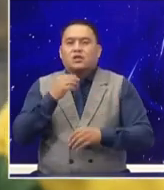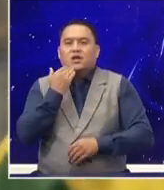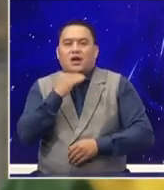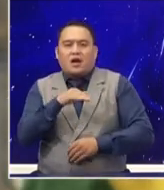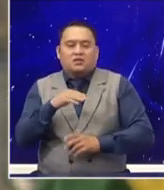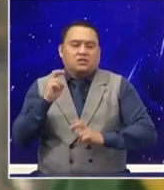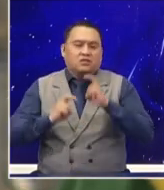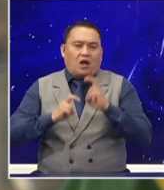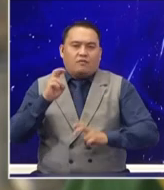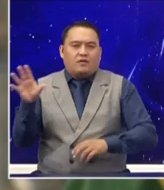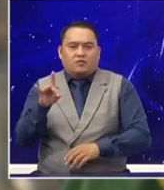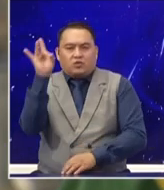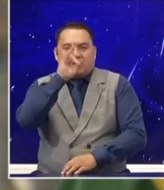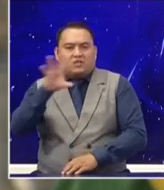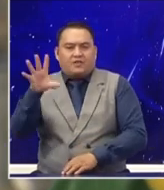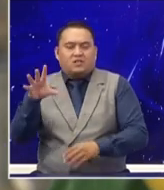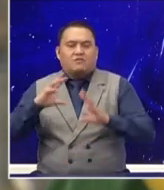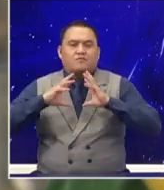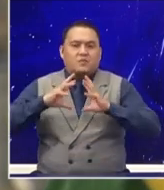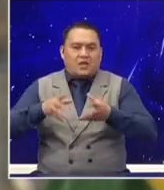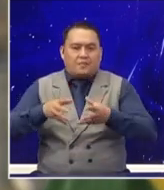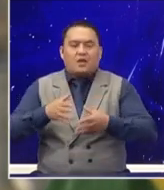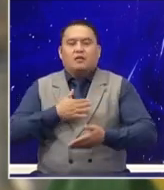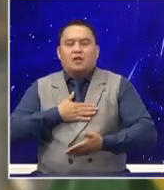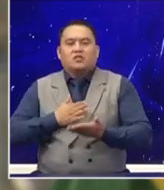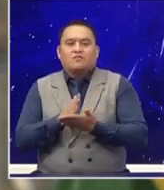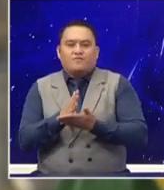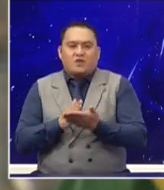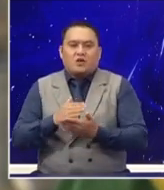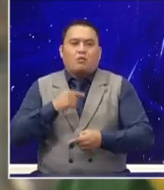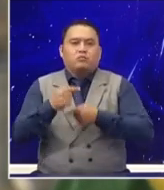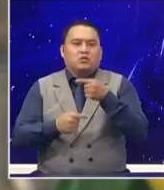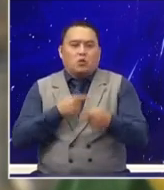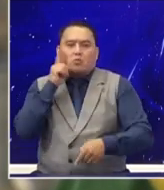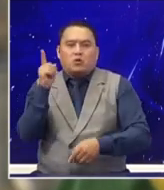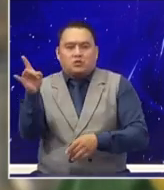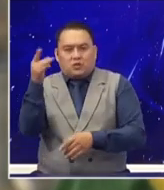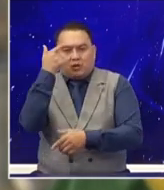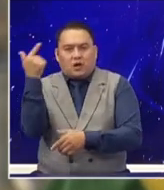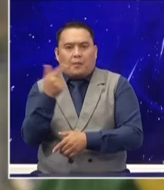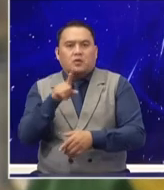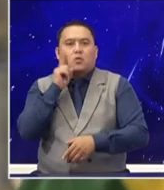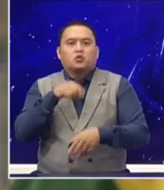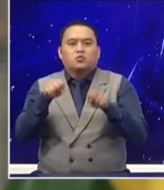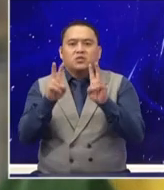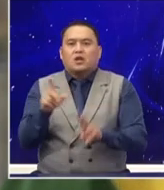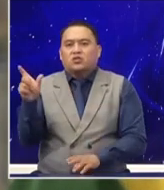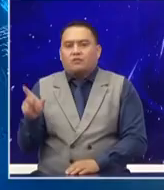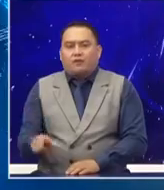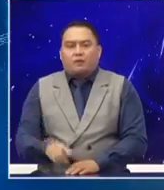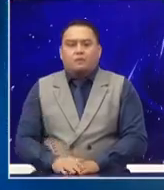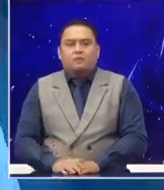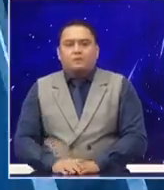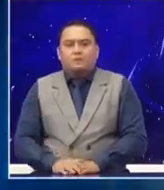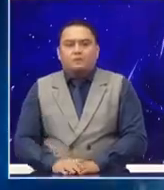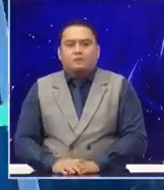продукции завода знают во многих странах. Также благодаря нашим ветеранам мы вырастили не одно поколение грамотных молодых специалистов.